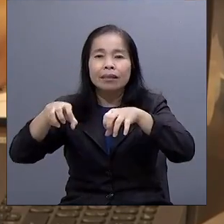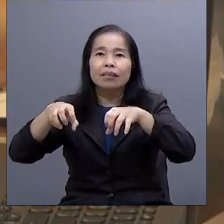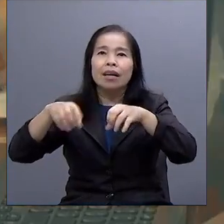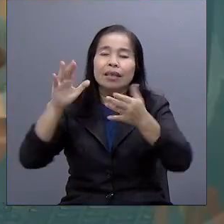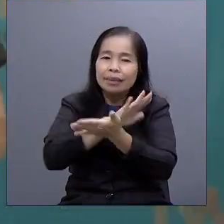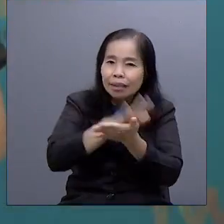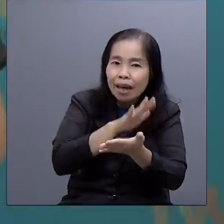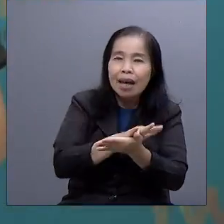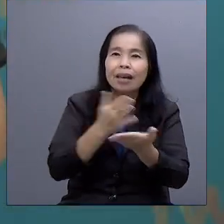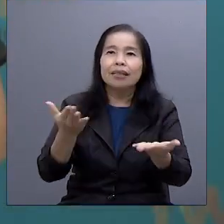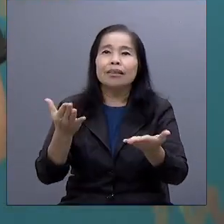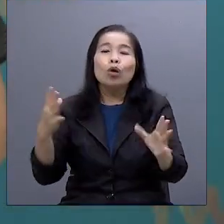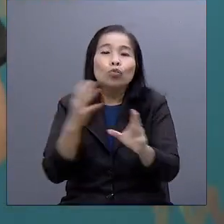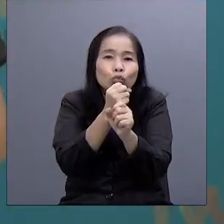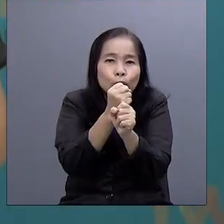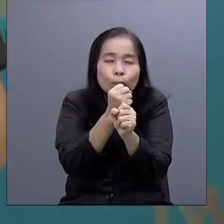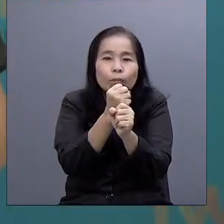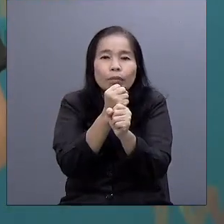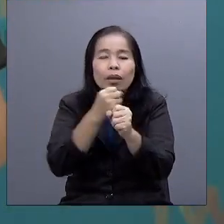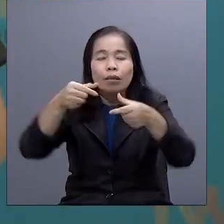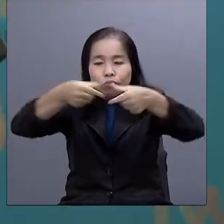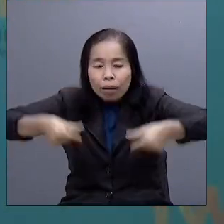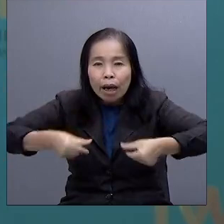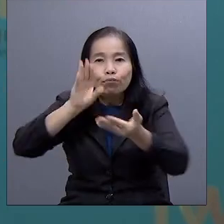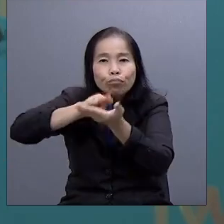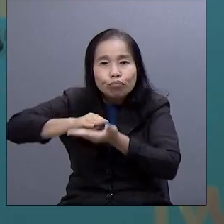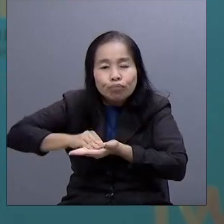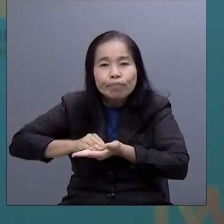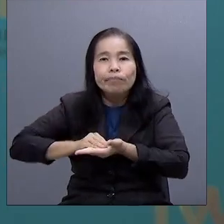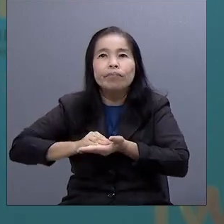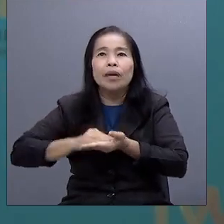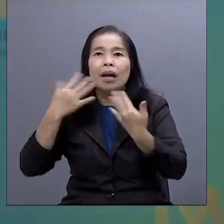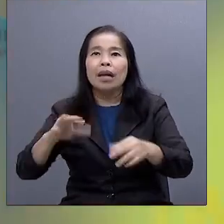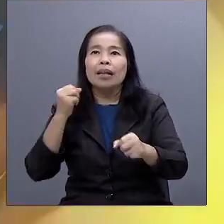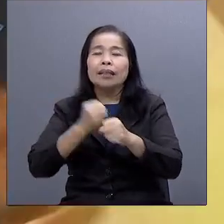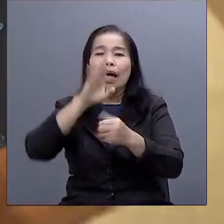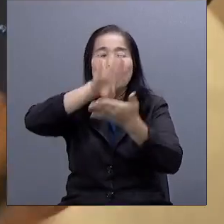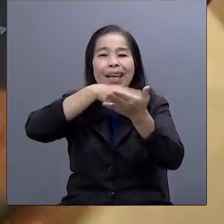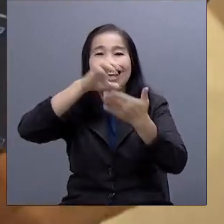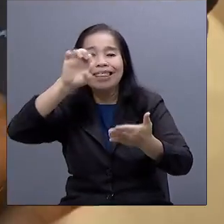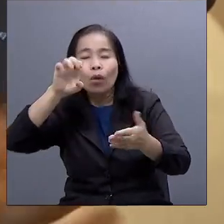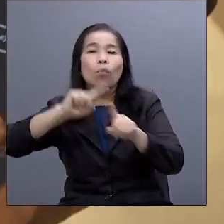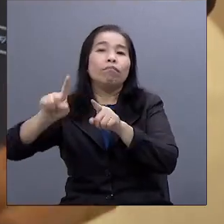สรุปรายงานการประชุมแล้็ทำพวกเอกเซลทั่วไป